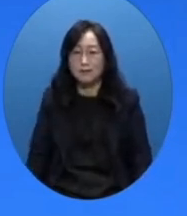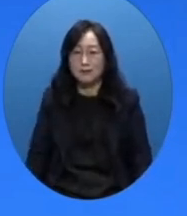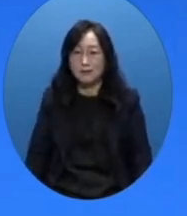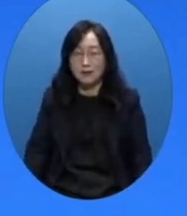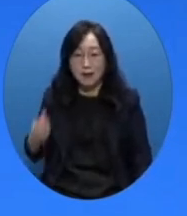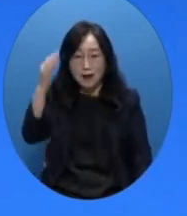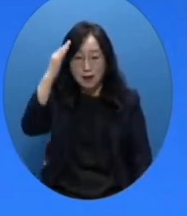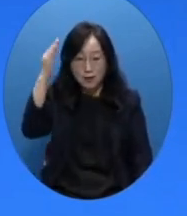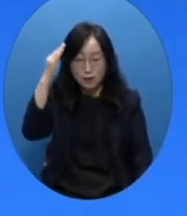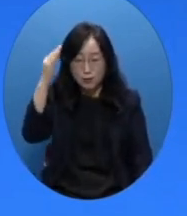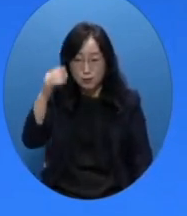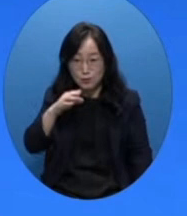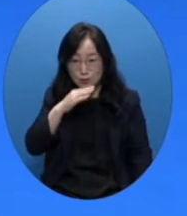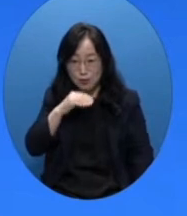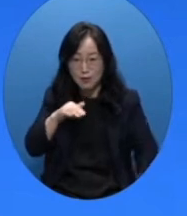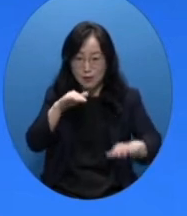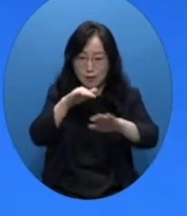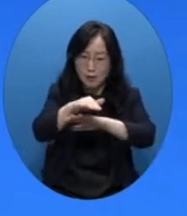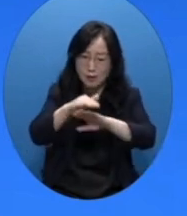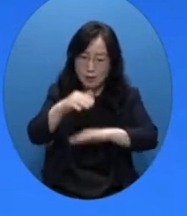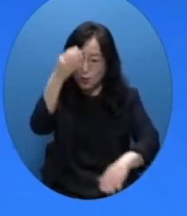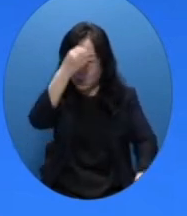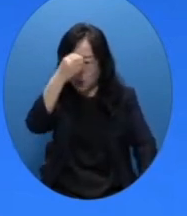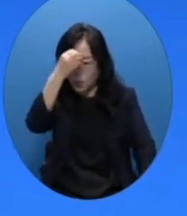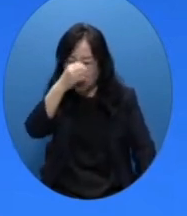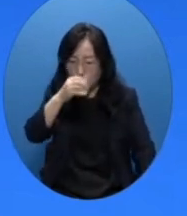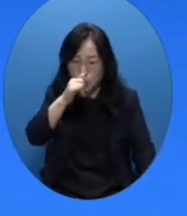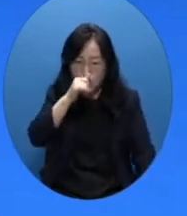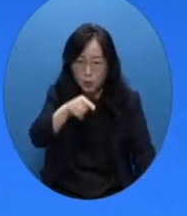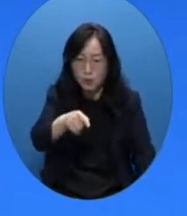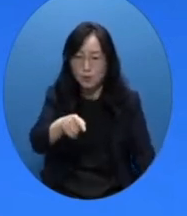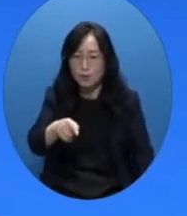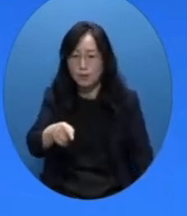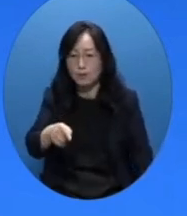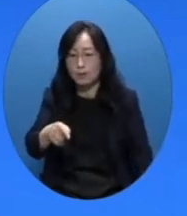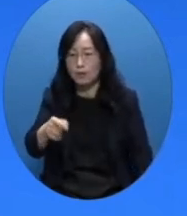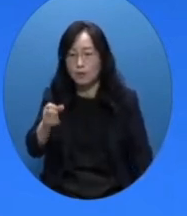차도 너무나 좋은 차가 많고 도로도